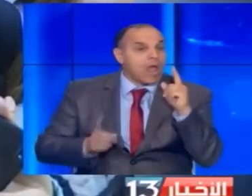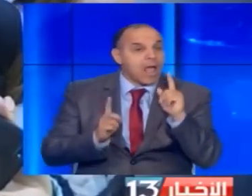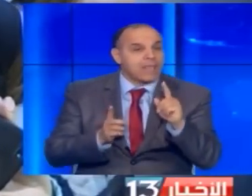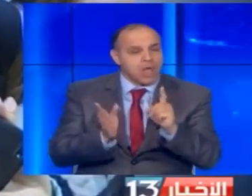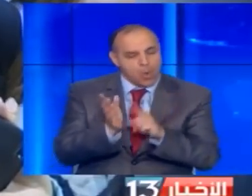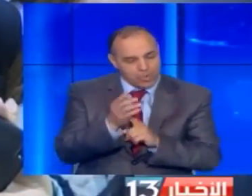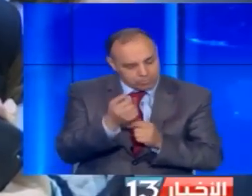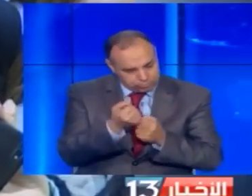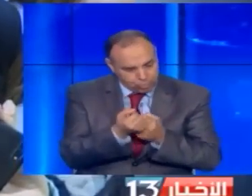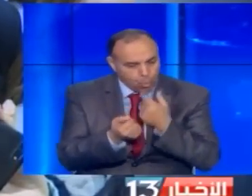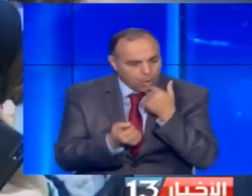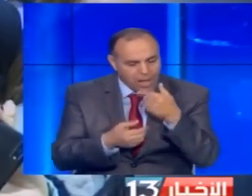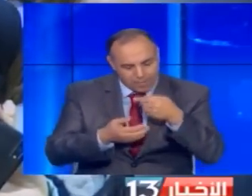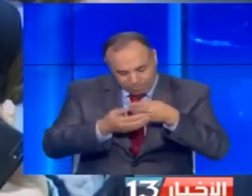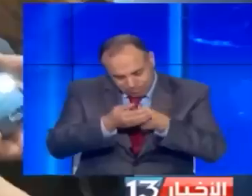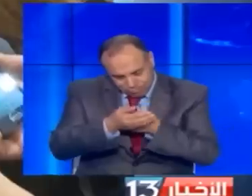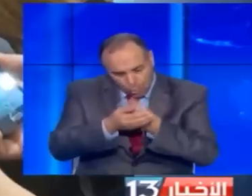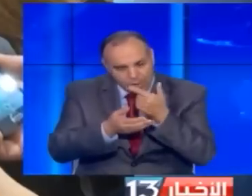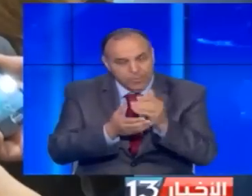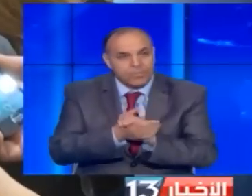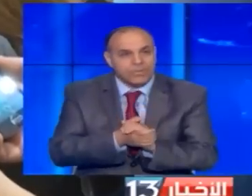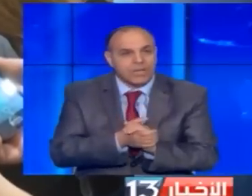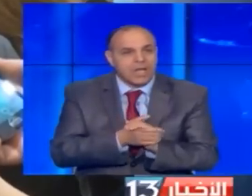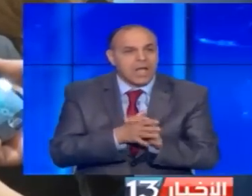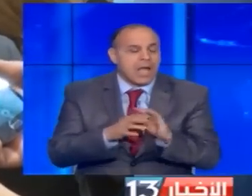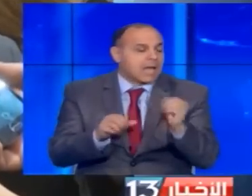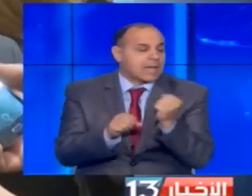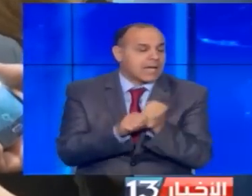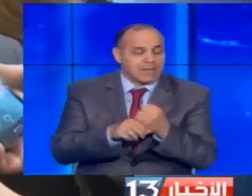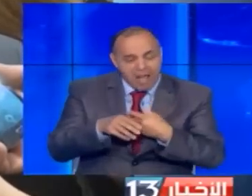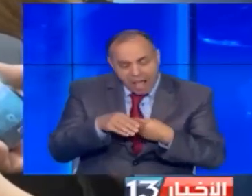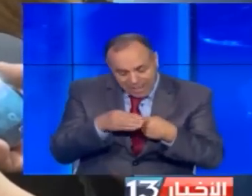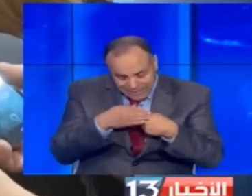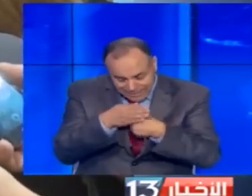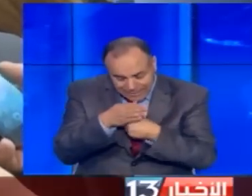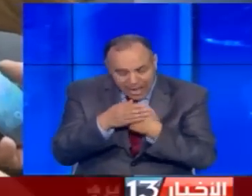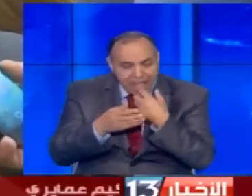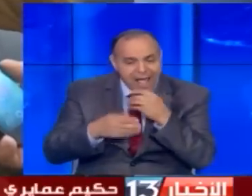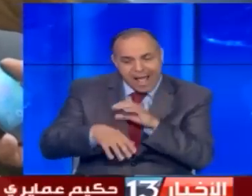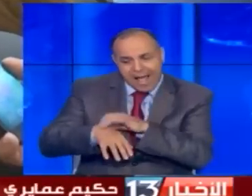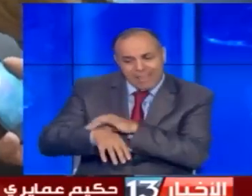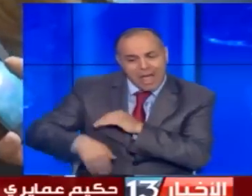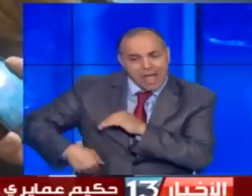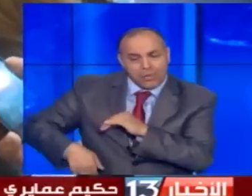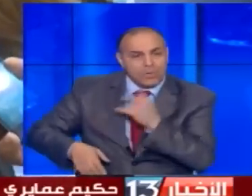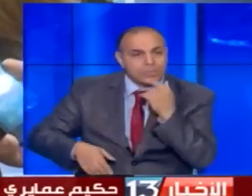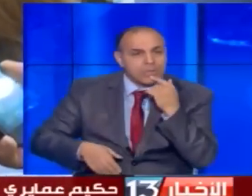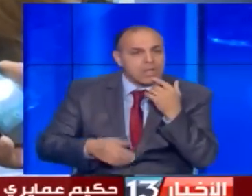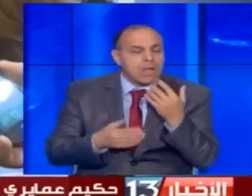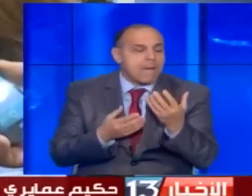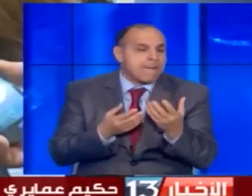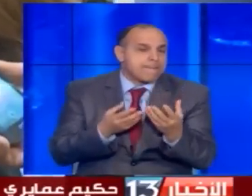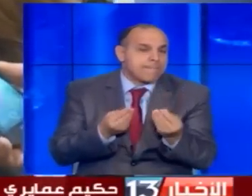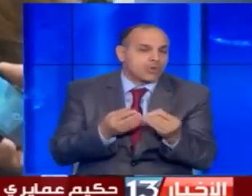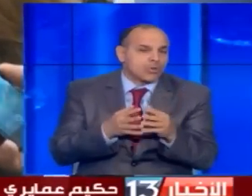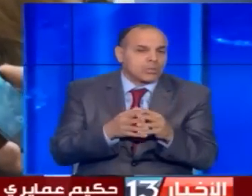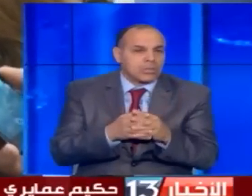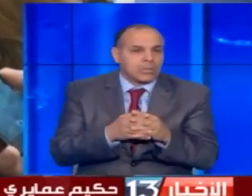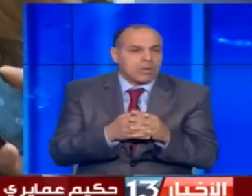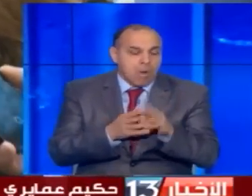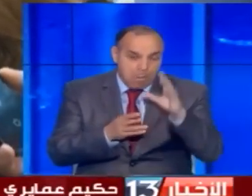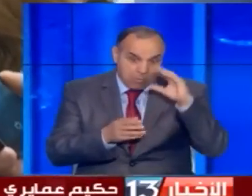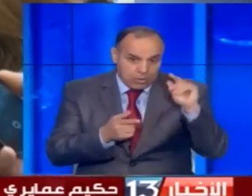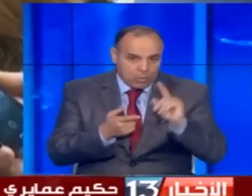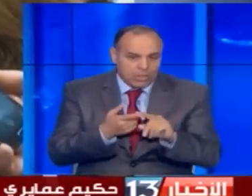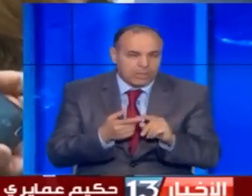الواجب نتاعنا باش نزرعوا لهم. علاش باش نخدموا على زرع الأعضاء؟ على خاطر يمكن العديد من المختصين